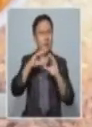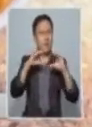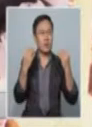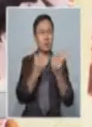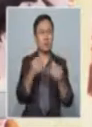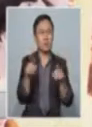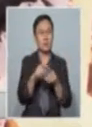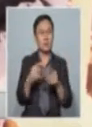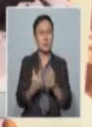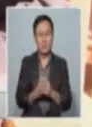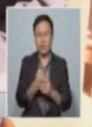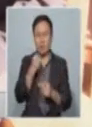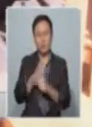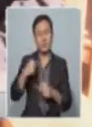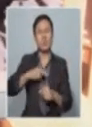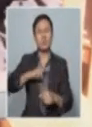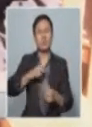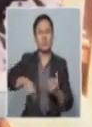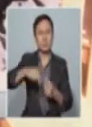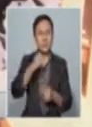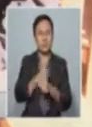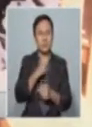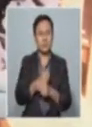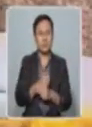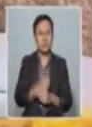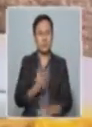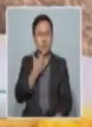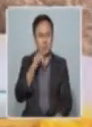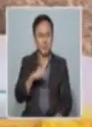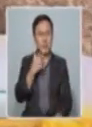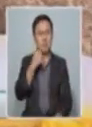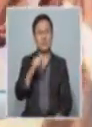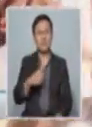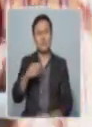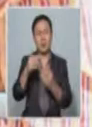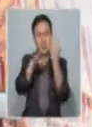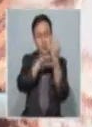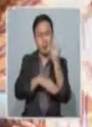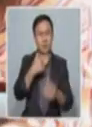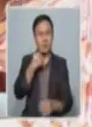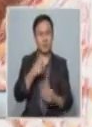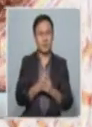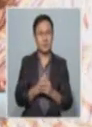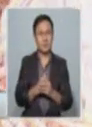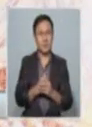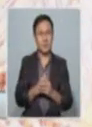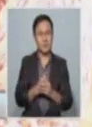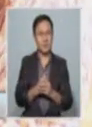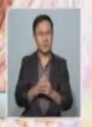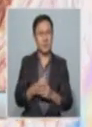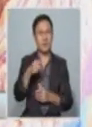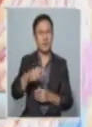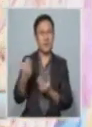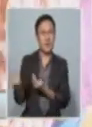สวนเหมือนกัน ครับออกจากสวนเหมือนกันครับ อุ้ยฝีมือแบบสุดยอดเลยอร่อยมากไอ้เนี่ยแกงเห็ดเนี่ย นี่ก็ทำจากสวนเลยครับเนี่ยเนี่ยเนี่ยทำจากสว